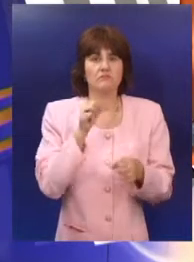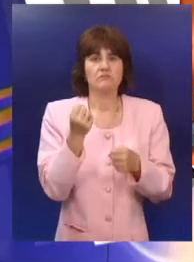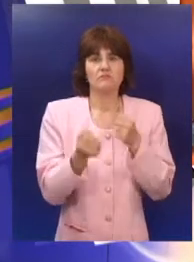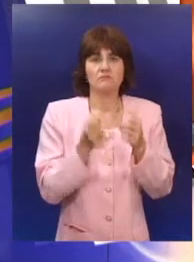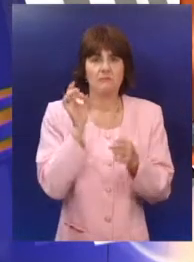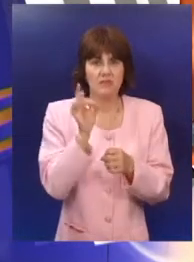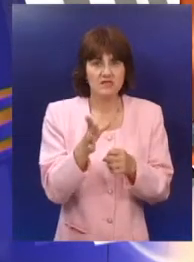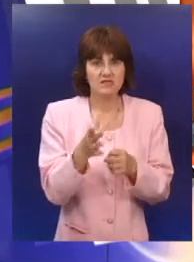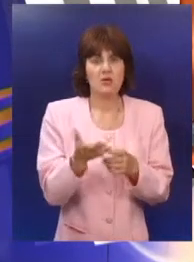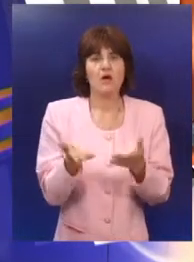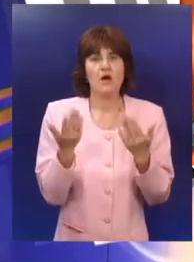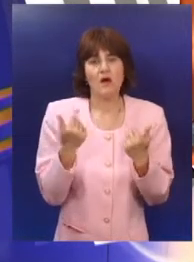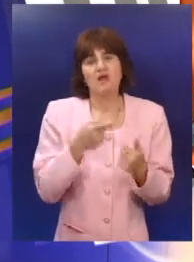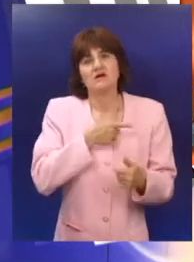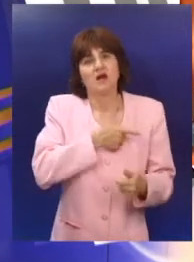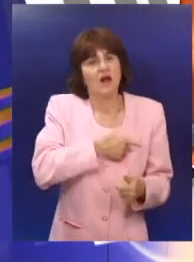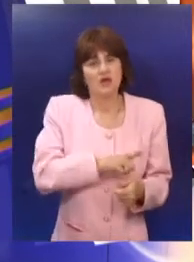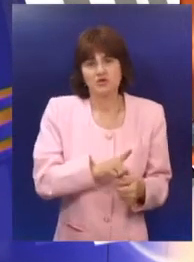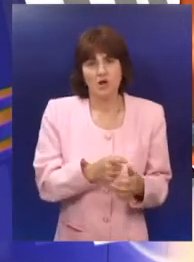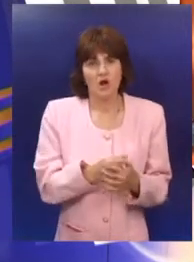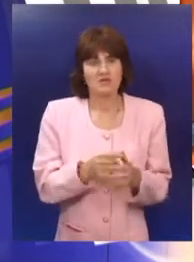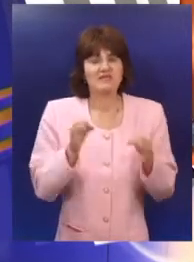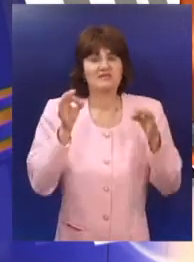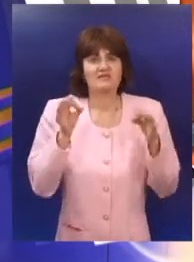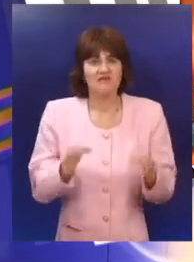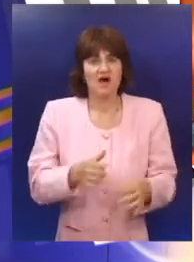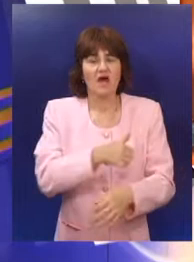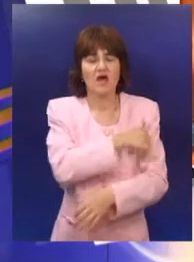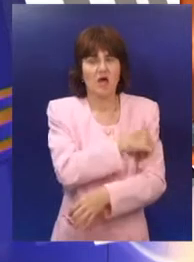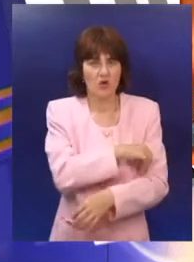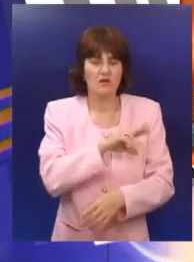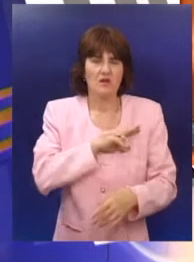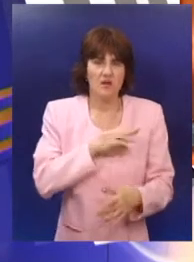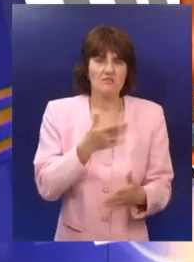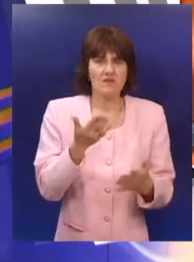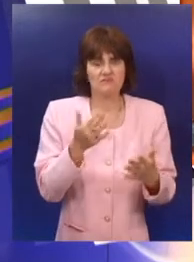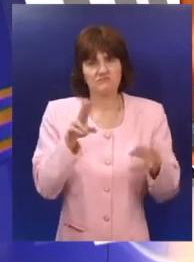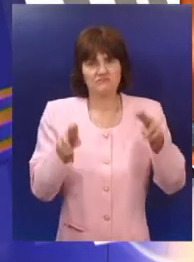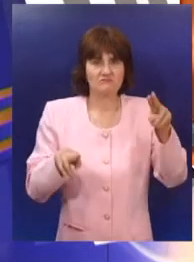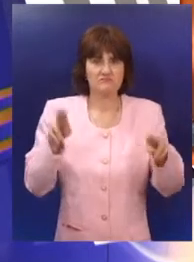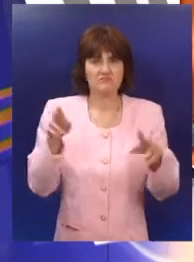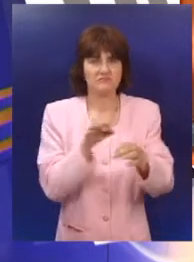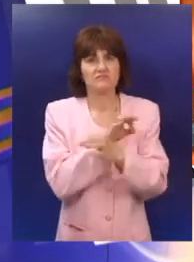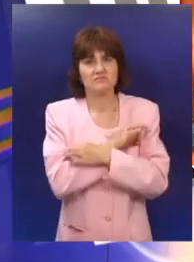prekoračenja brzine i sve. Samo što je, nažalost, što svake godine imamo nekoliko tih